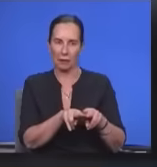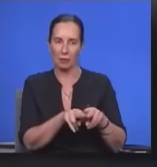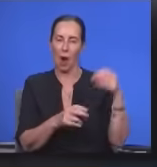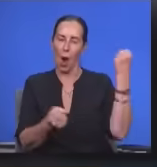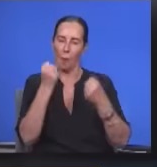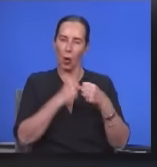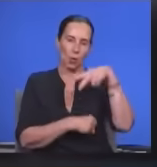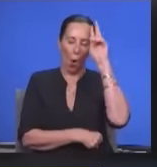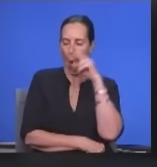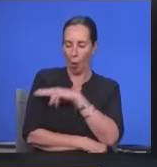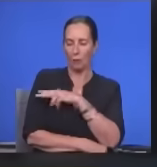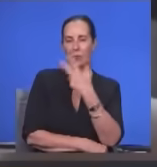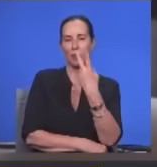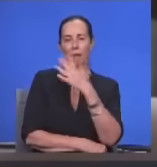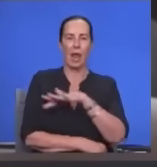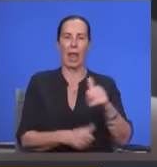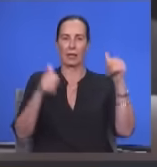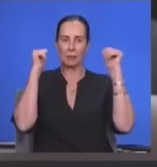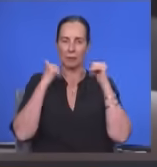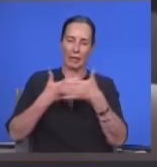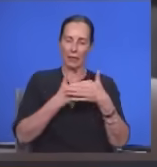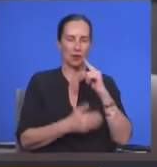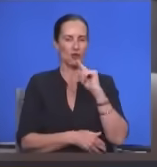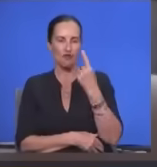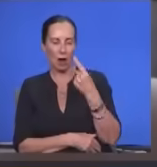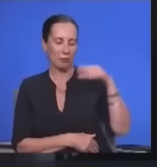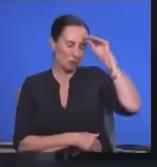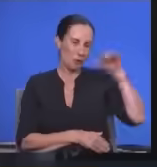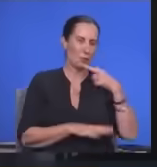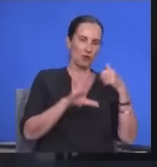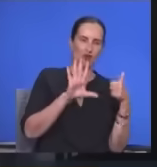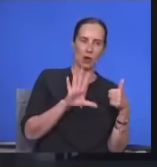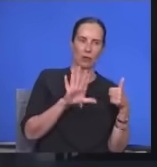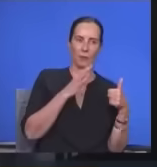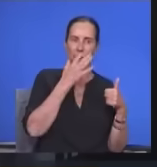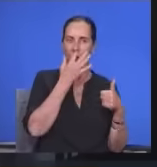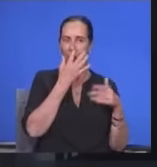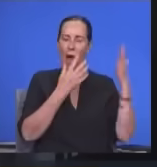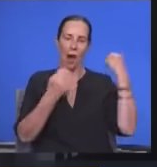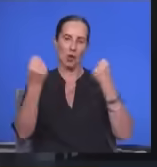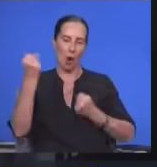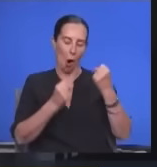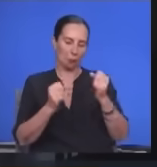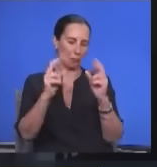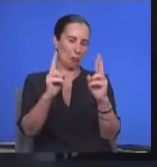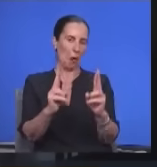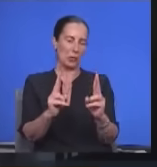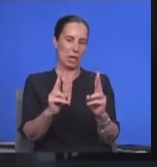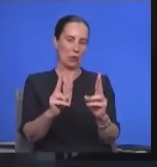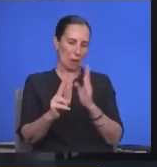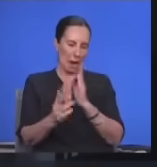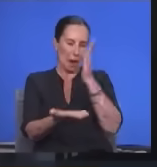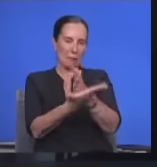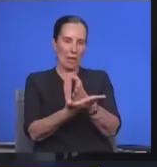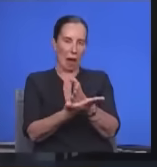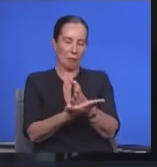ישבו הוריה וילדיה הקטנים, תינוקת בת שנה וילד בן שש. היה שם הרכב עומד באמצע הכביש,